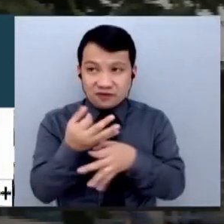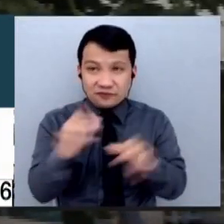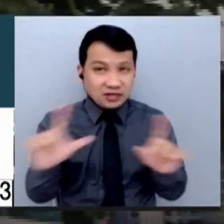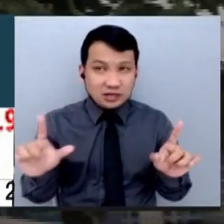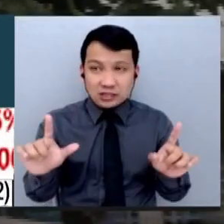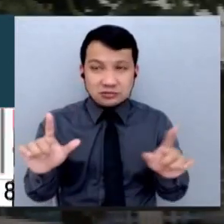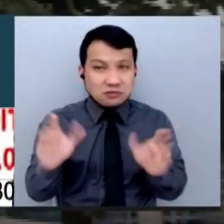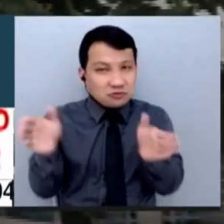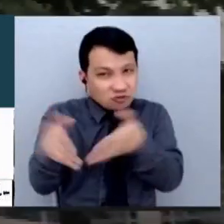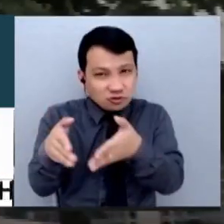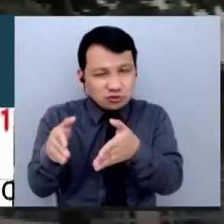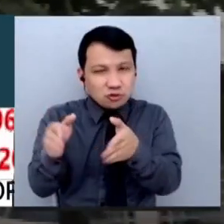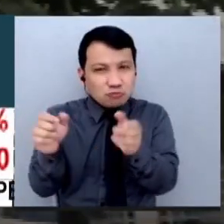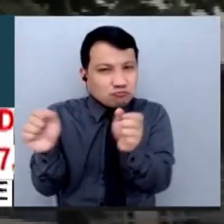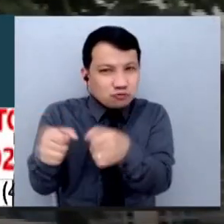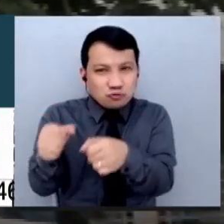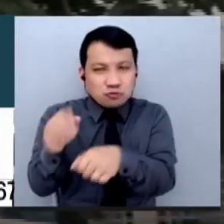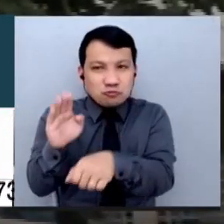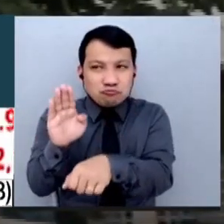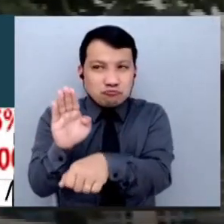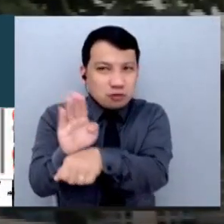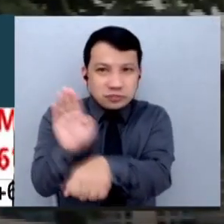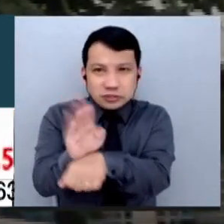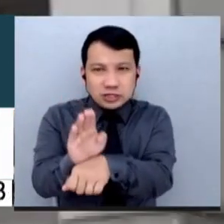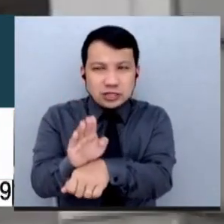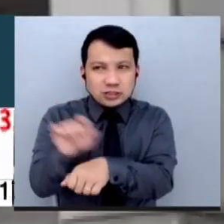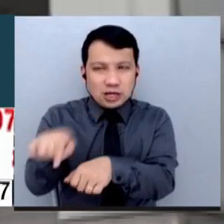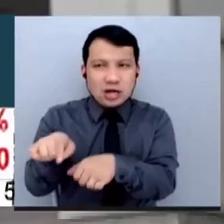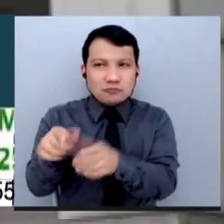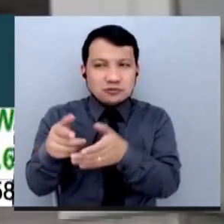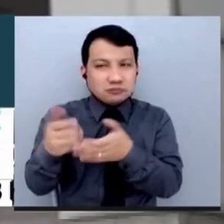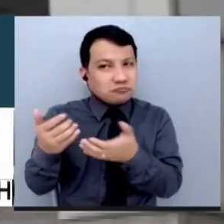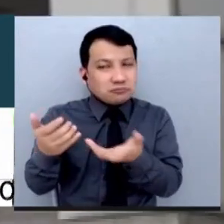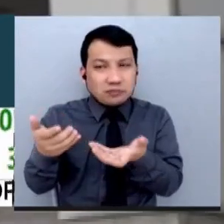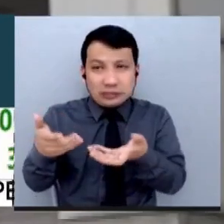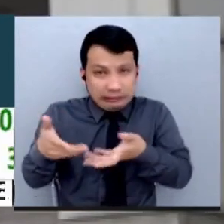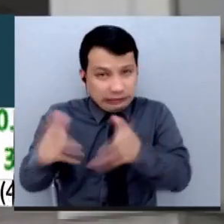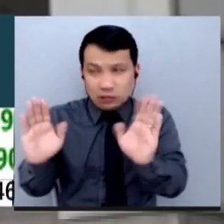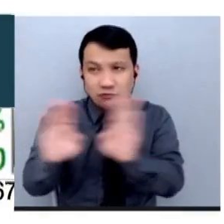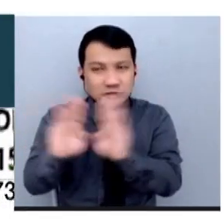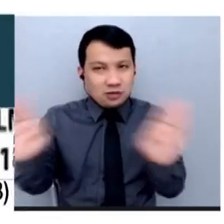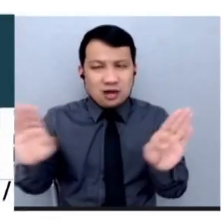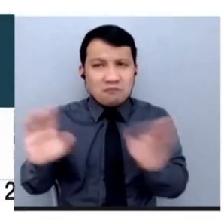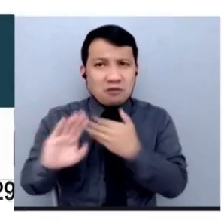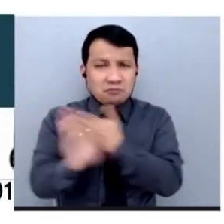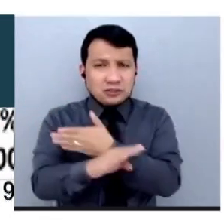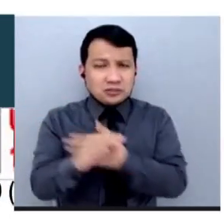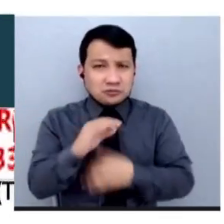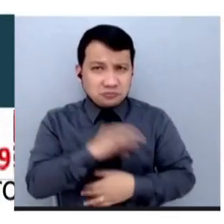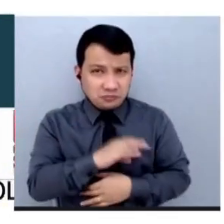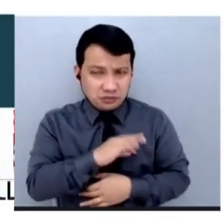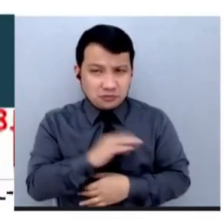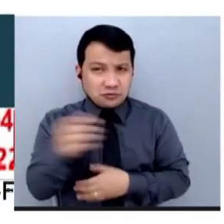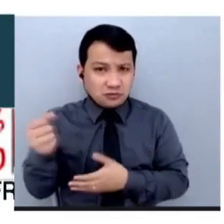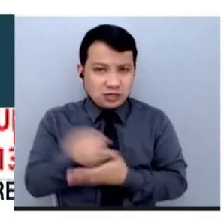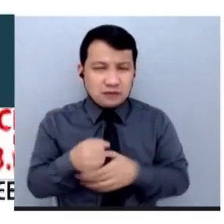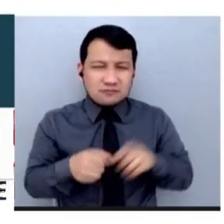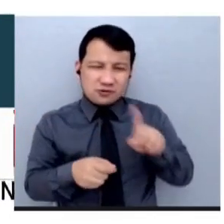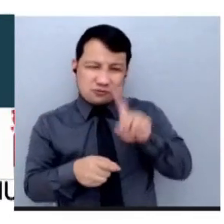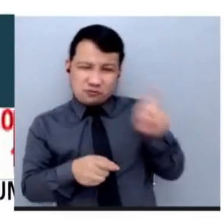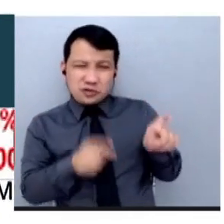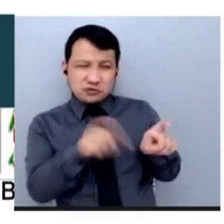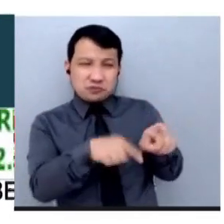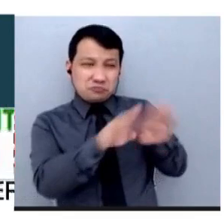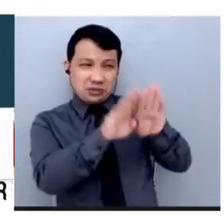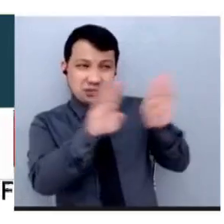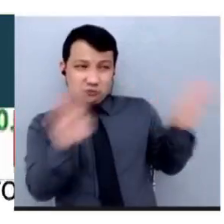ngayon, ano nang balik yung kita nila? Pero pag nagbukas ho ba sila, may pondo ho ba sila